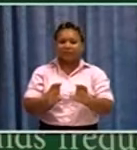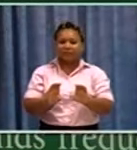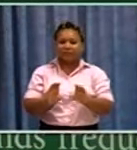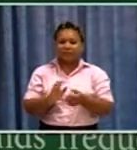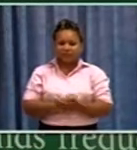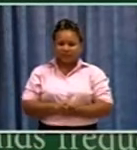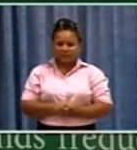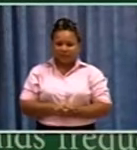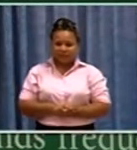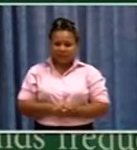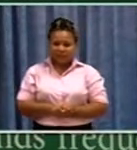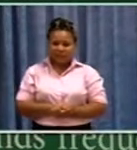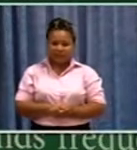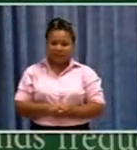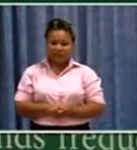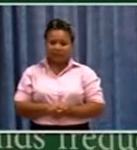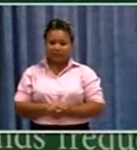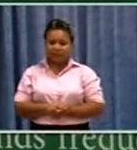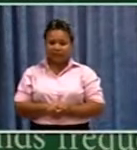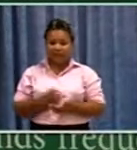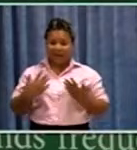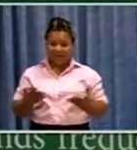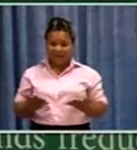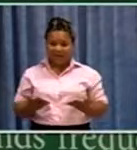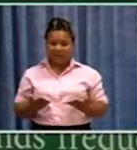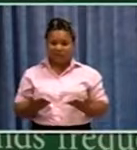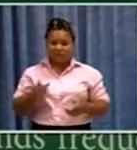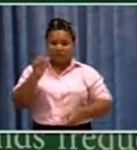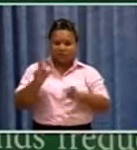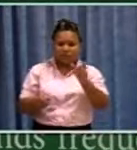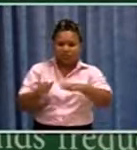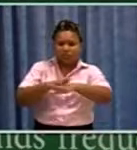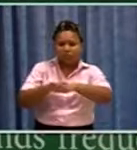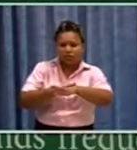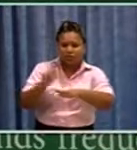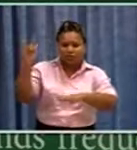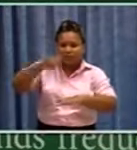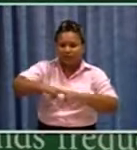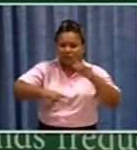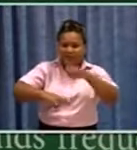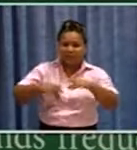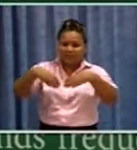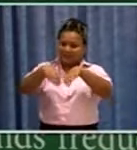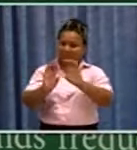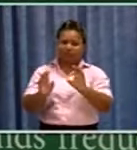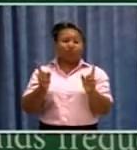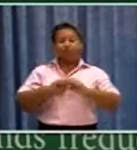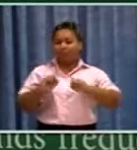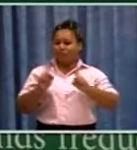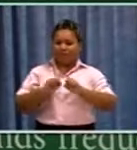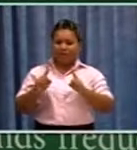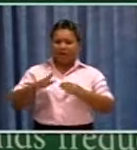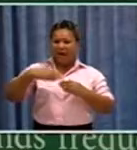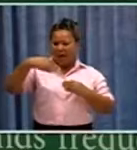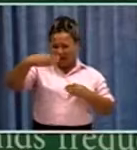ne pouvons pas avoir un relancement de touristes si tant vite en zin. Nous pouvons être plus tard de l'année,